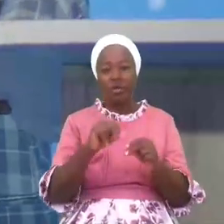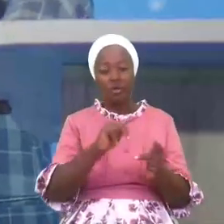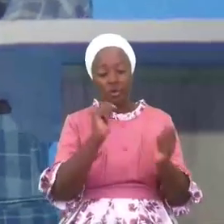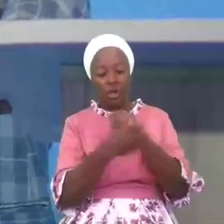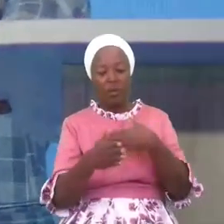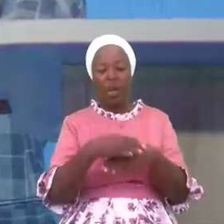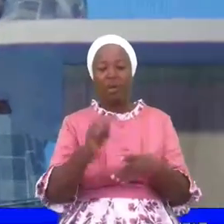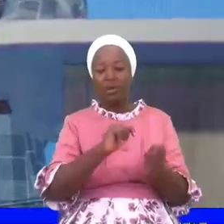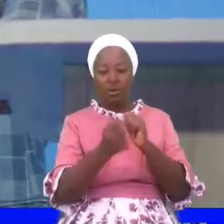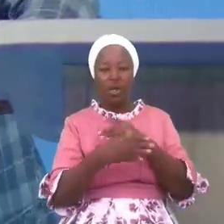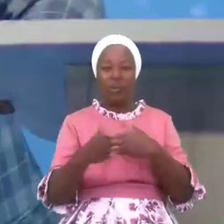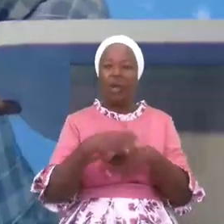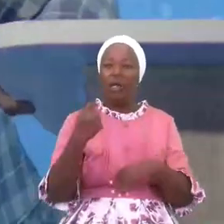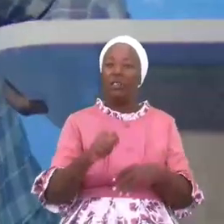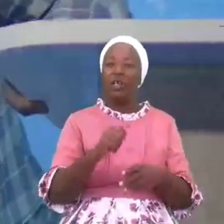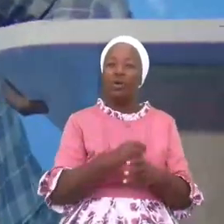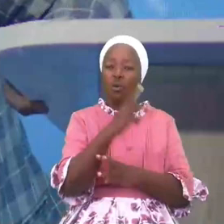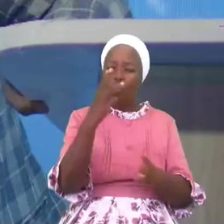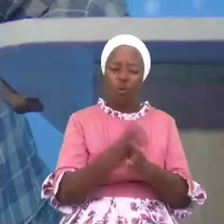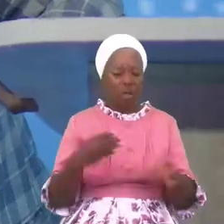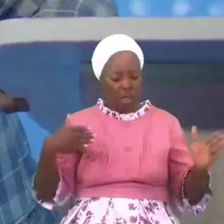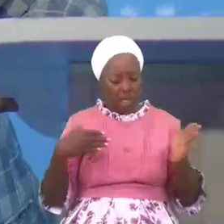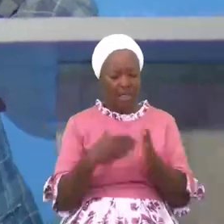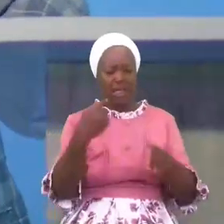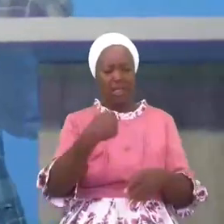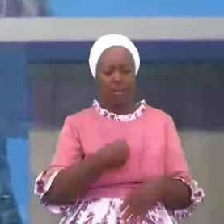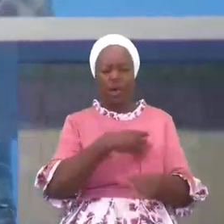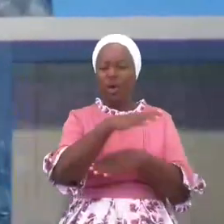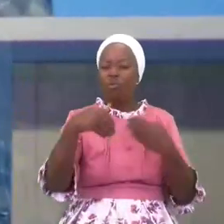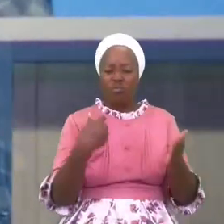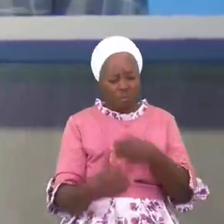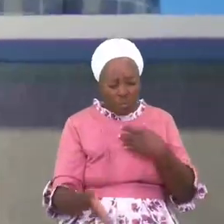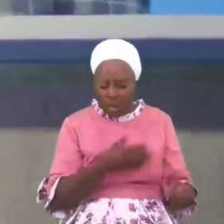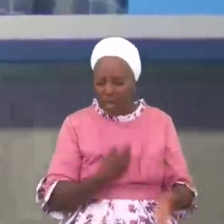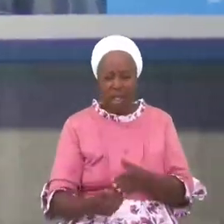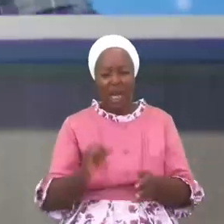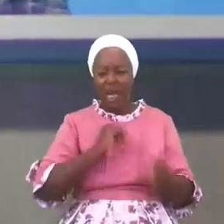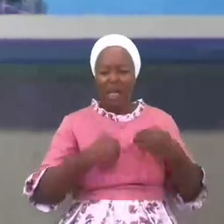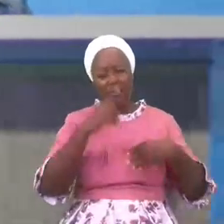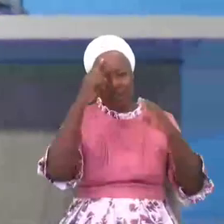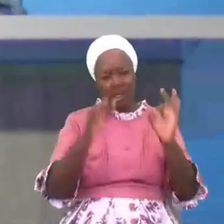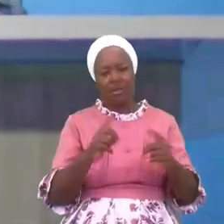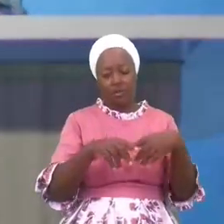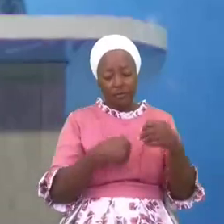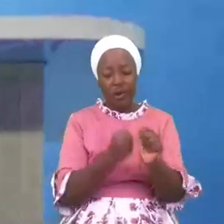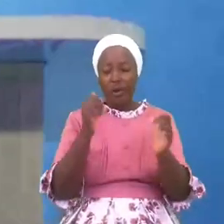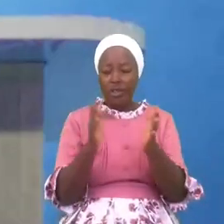Pas de retour. Le monde derrière, le monde contre moi. Tout de même, j'ai décidé de suivre